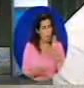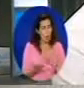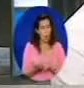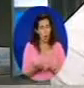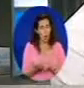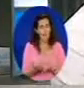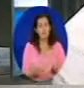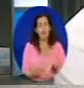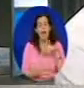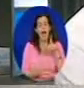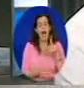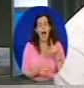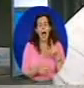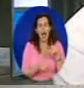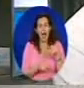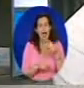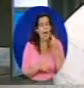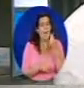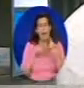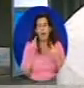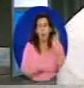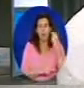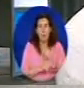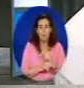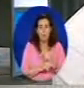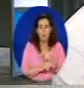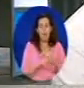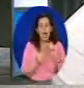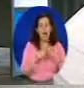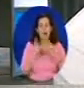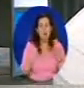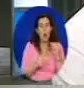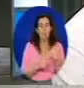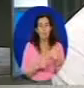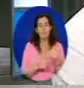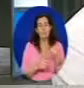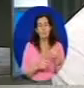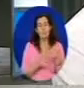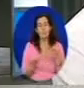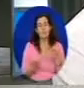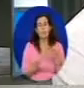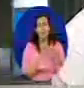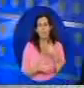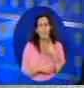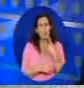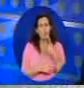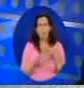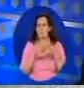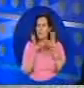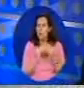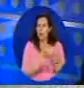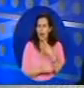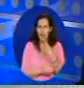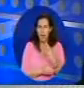הנכון. הווריאציה הזאת במחירים הגבוהים, בשעשוני הזה, זה מה שמוביל לנו לחפש אינפורמציה. זאת אומרת שבסך הכל אתה